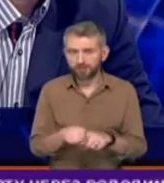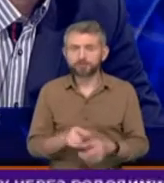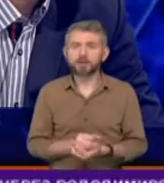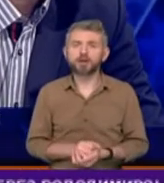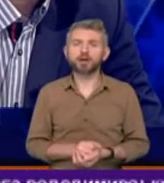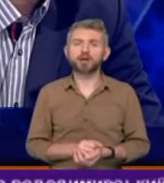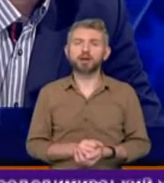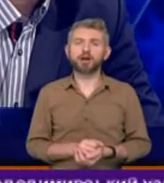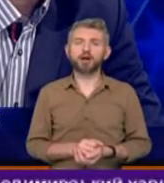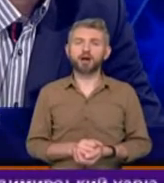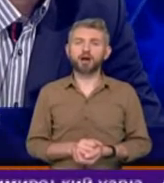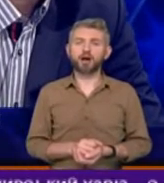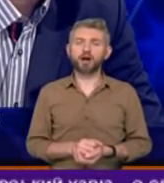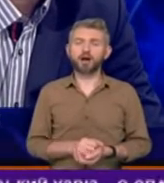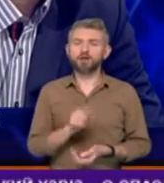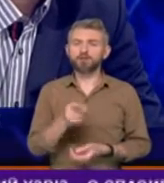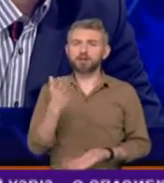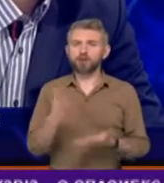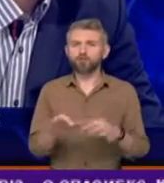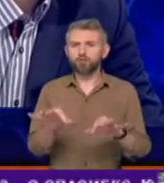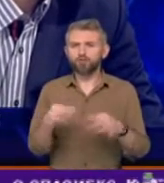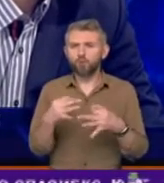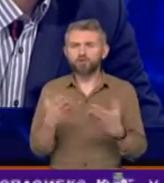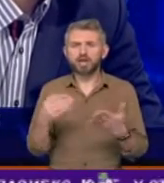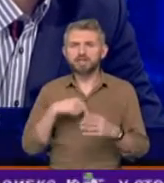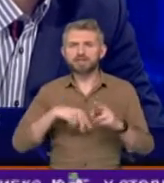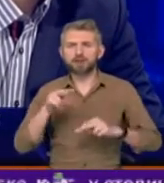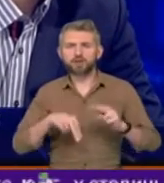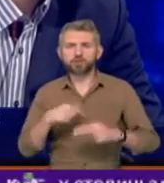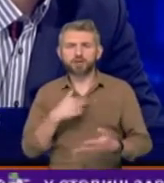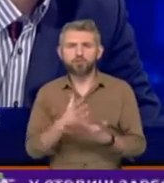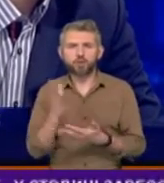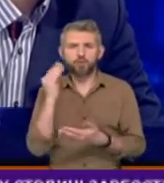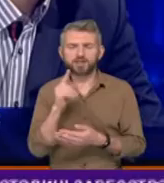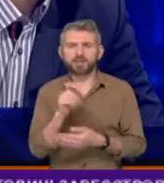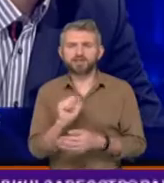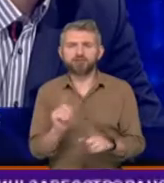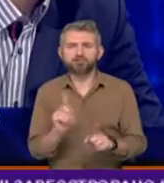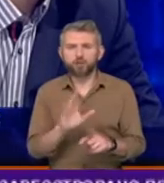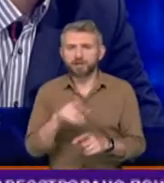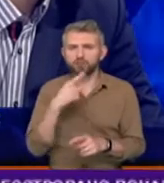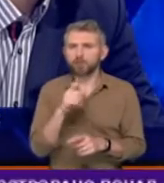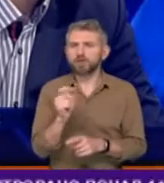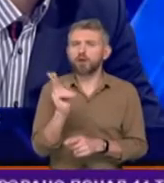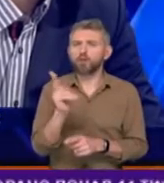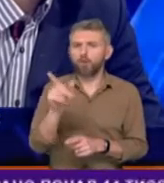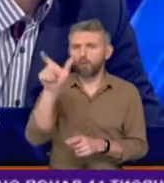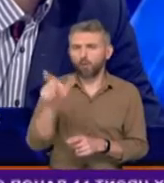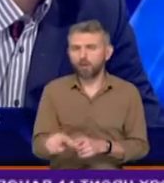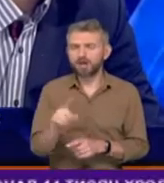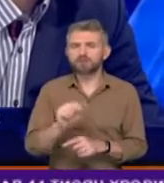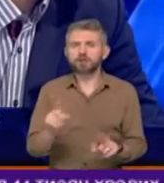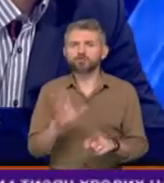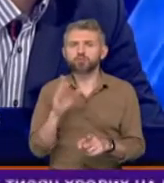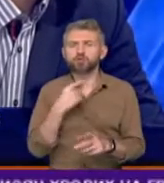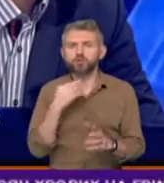пані Ірино, ви, якщо можна, які настрої, я маю на увазі, за що, я не кажу там за кого персонально, за що